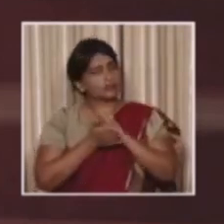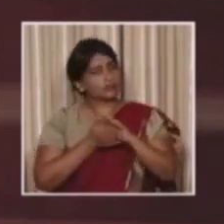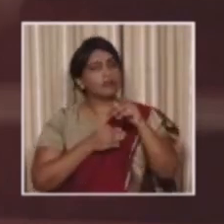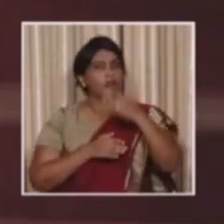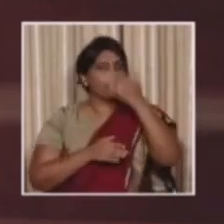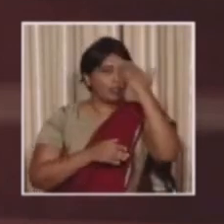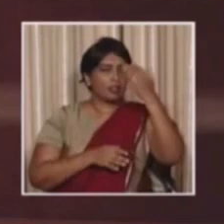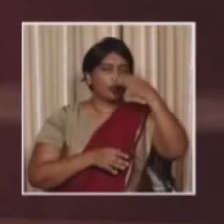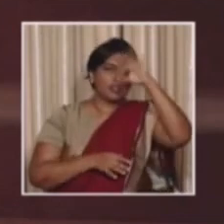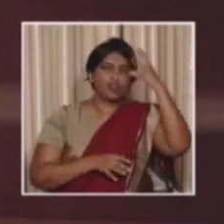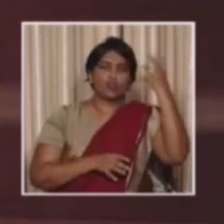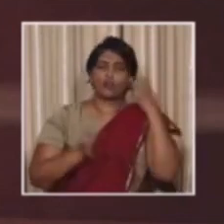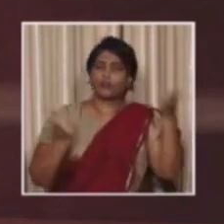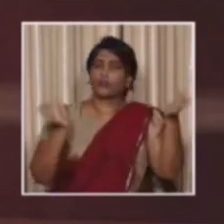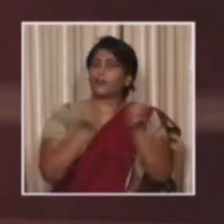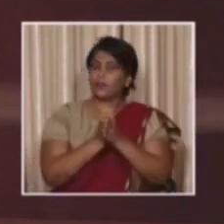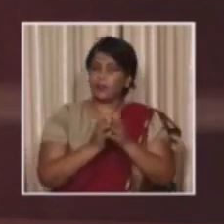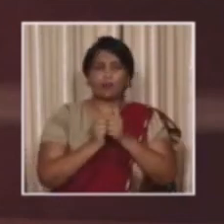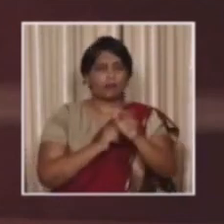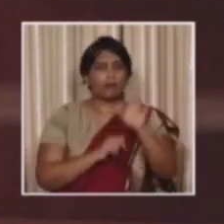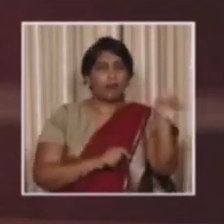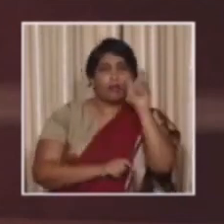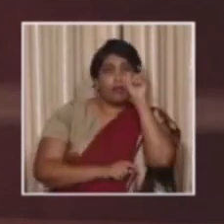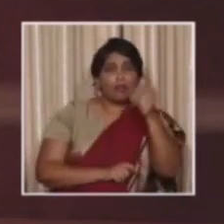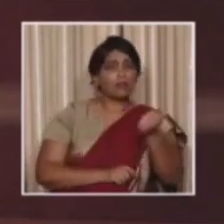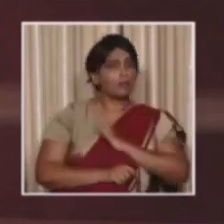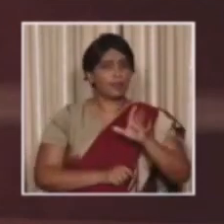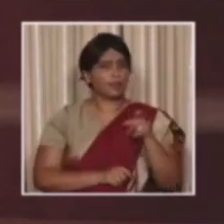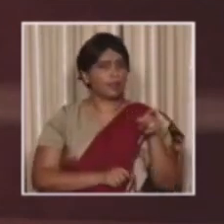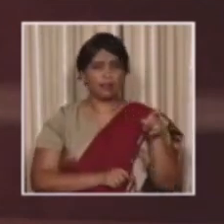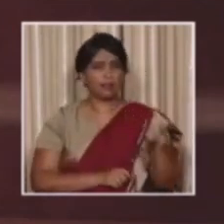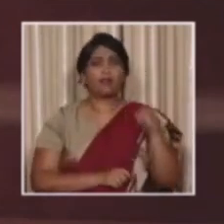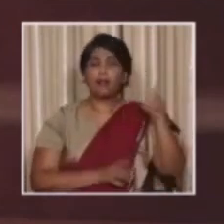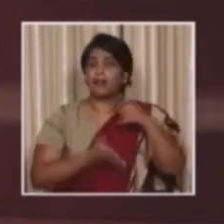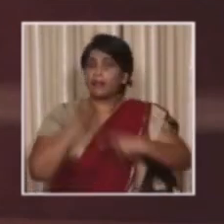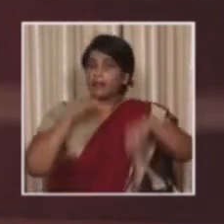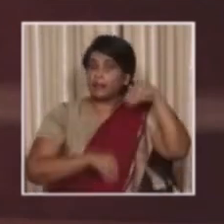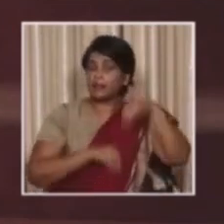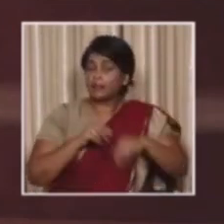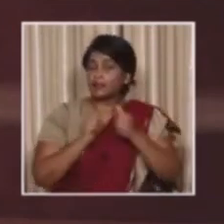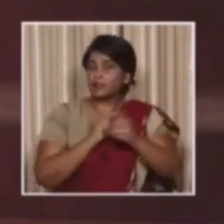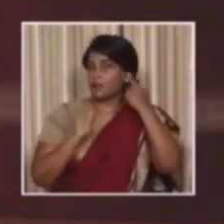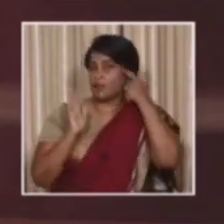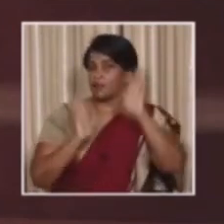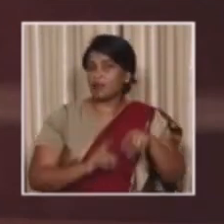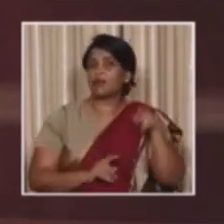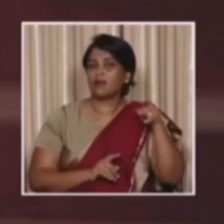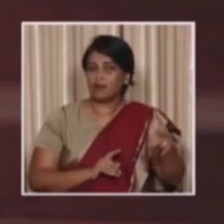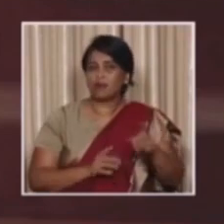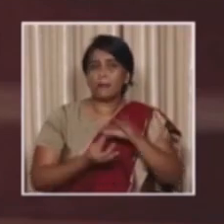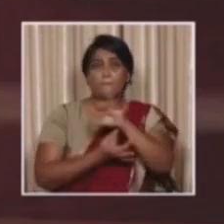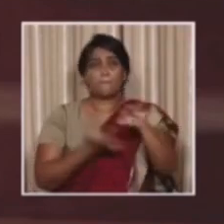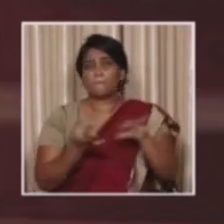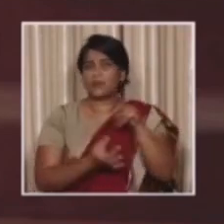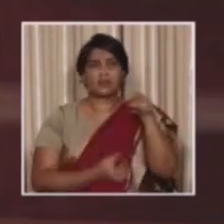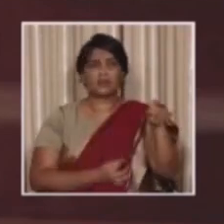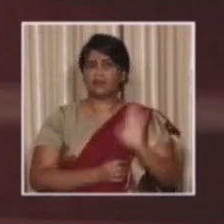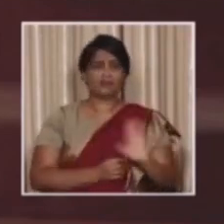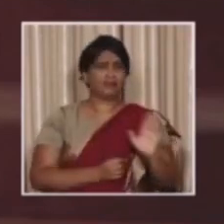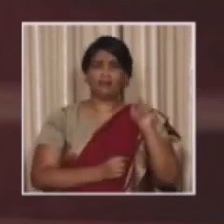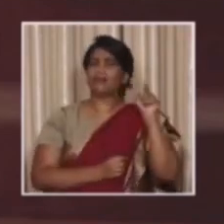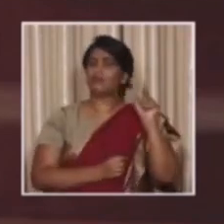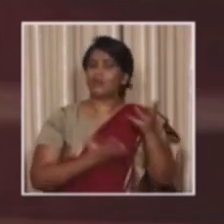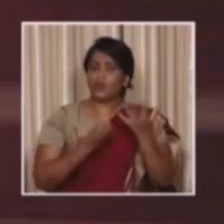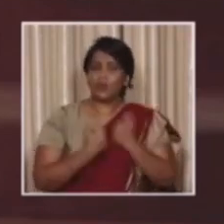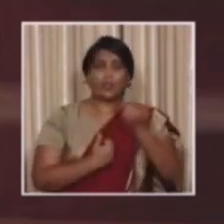மீண்டும் இனவாதத்தினை கக்க வேண்டாம். இதற்கு எதிர்ப்பு தெரிவிப்பதற்கு பாராளுமன்றத்திற்கு நீங்கள் வர தேவையில்லை. மிகுல பிரஜாதந்திரவாதி நிமை